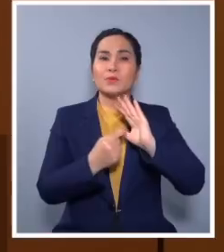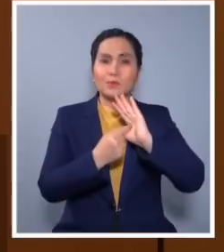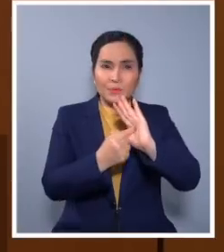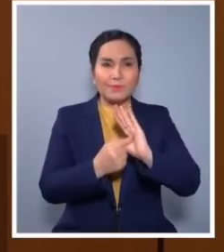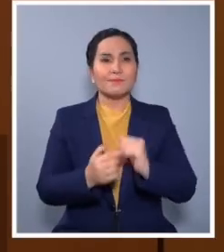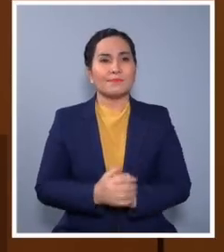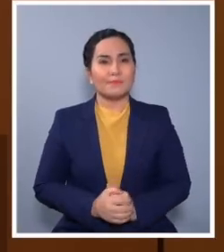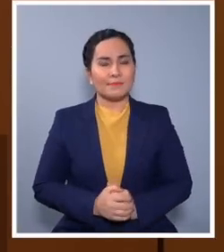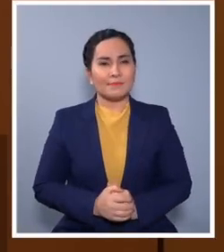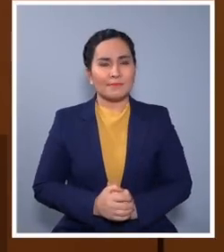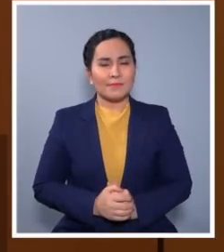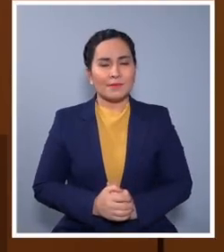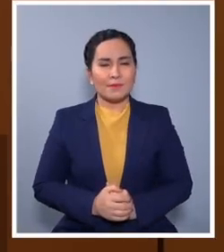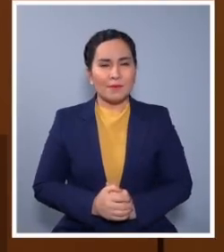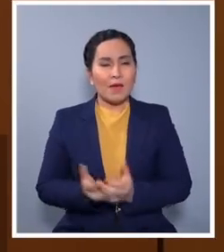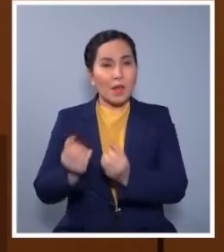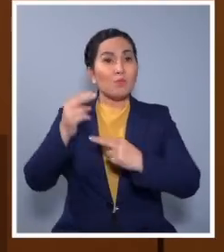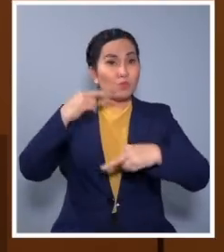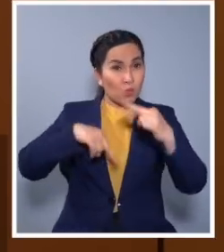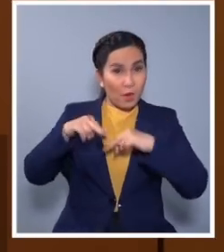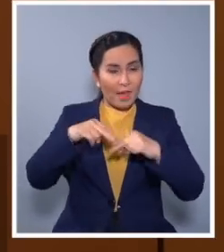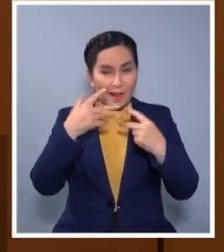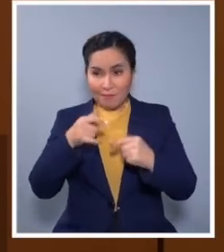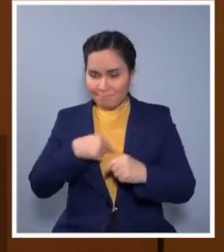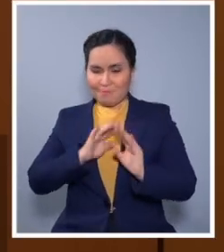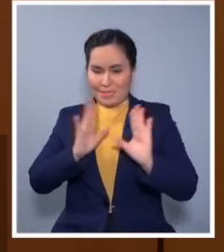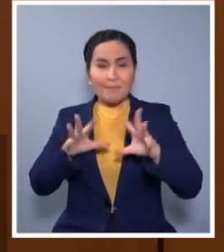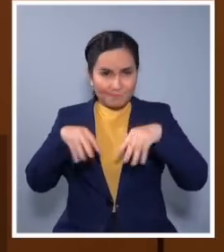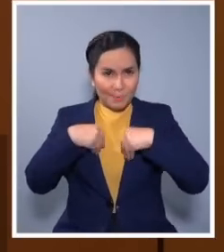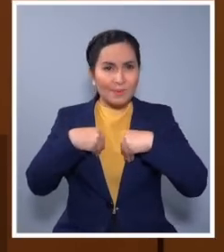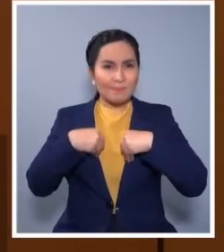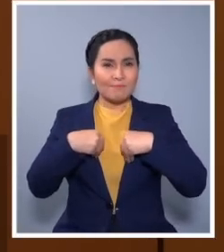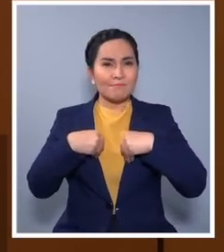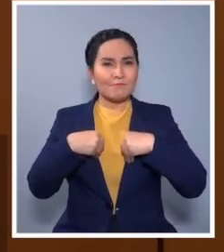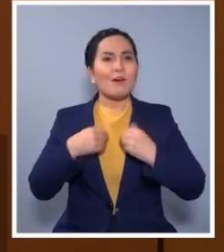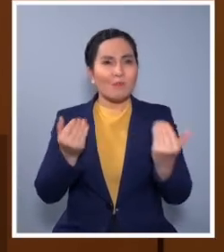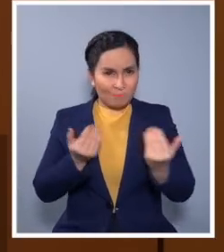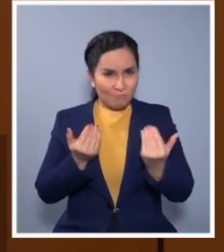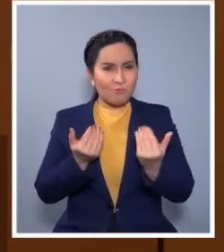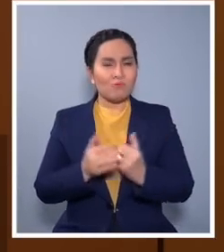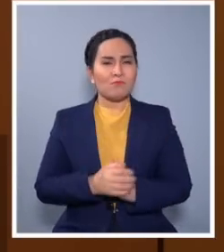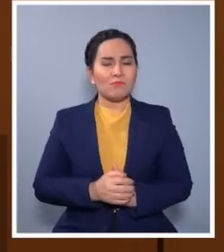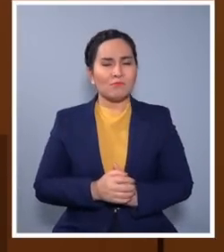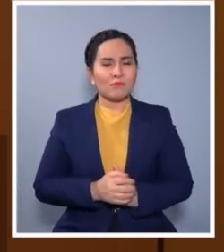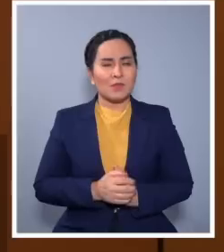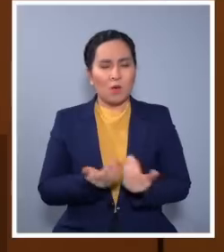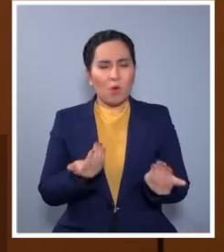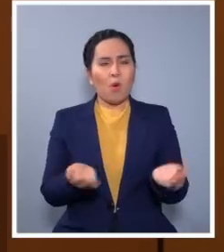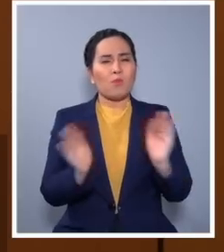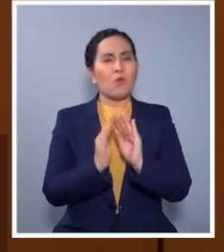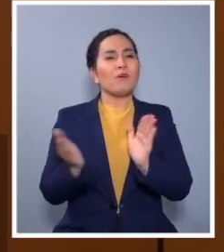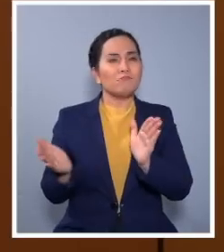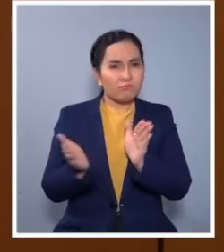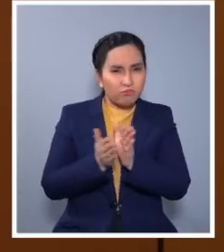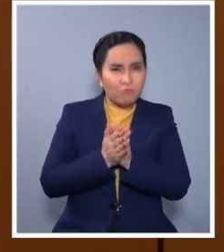าเมื่อเข้ามาแล้วเนี่ยเขาได้รับการยอมรับว่าเป็นลูกของครอบครัวอุ